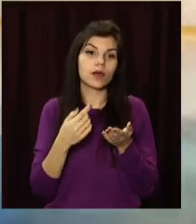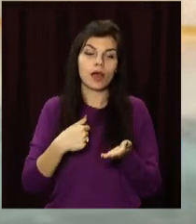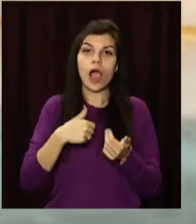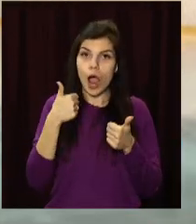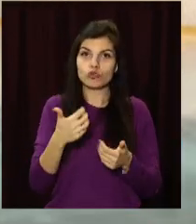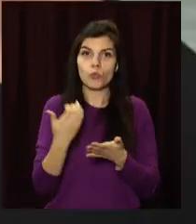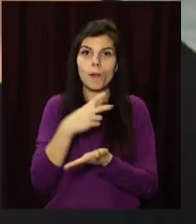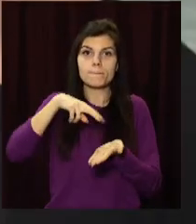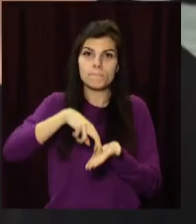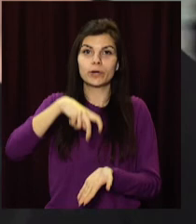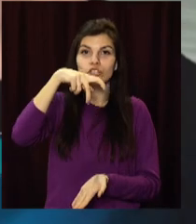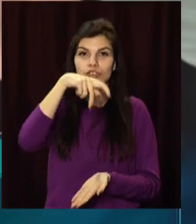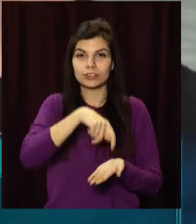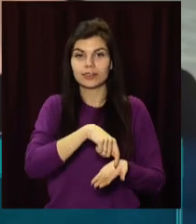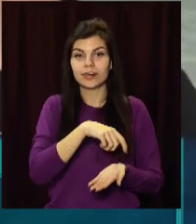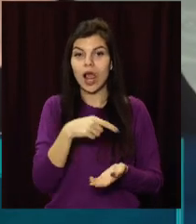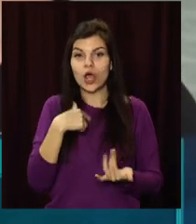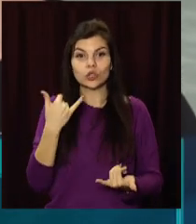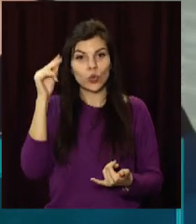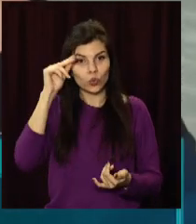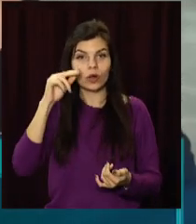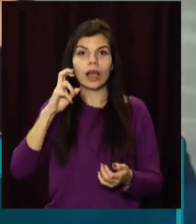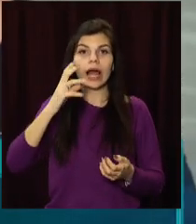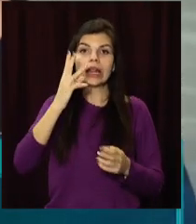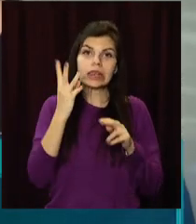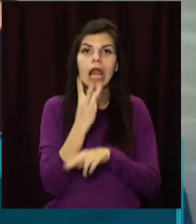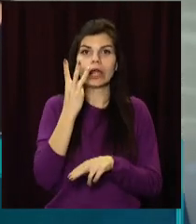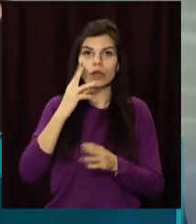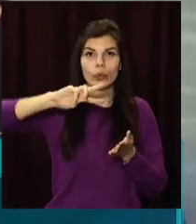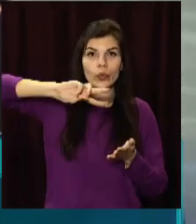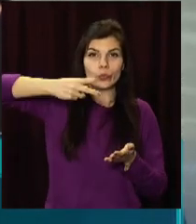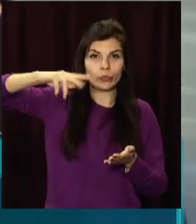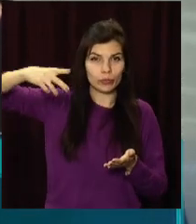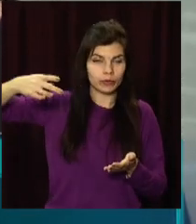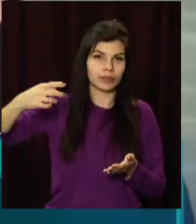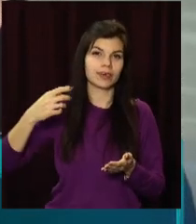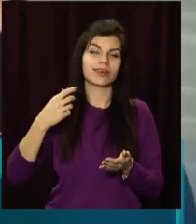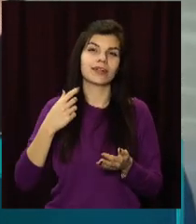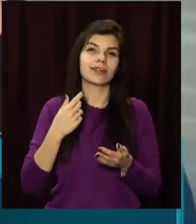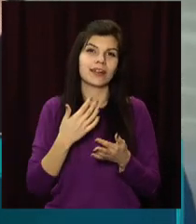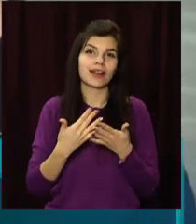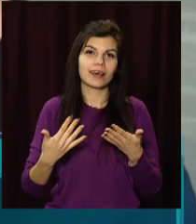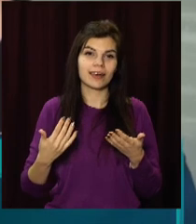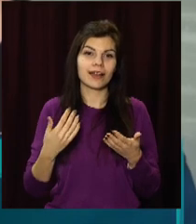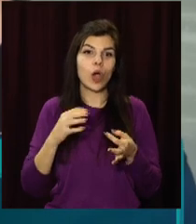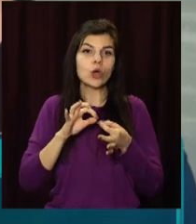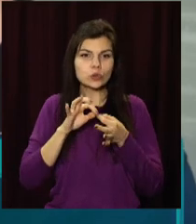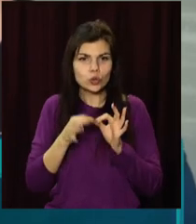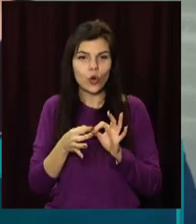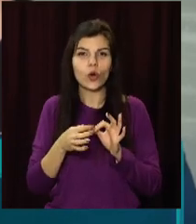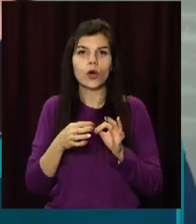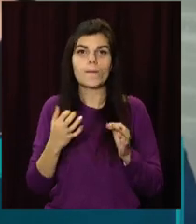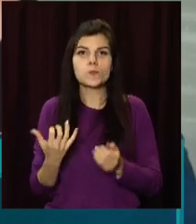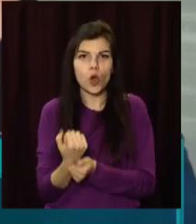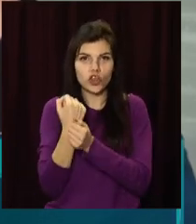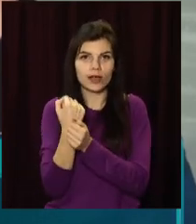доволі виходить. Зараз учимо тройний підкрут, будемо намагатися вчити тройні виброси, ускладнюємо підтримки,